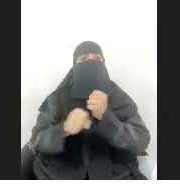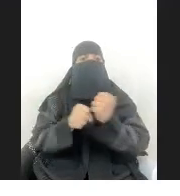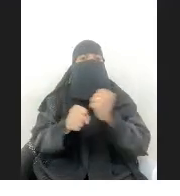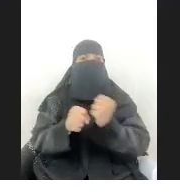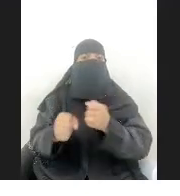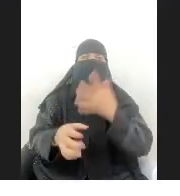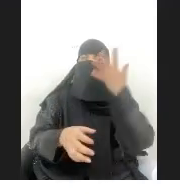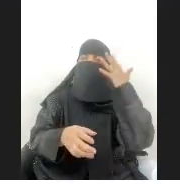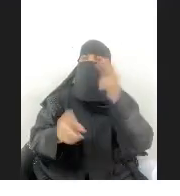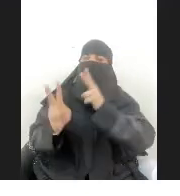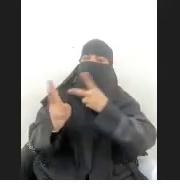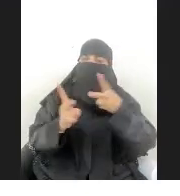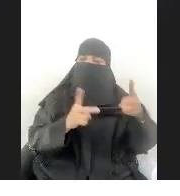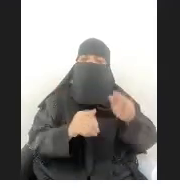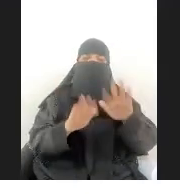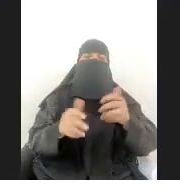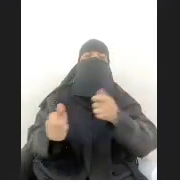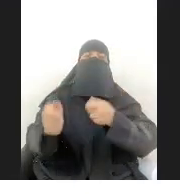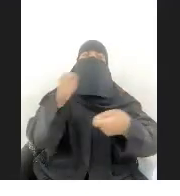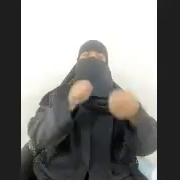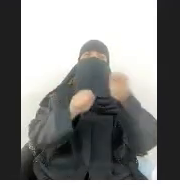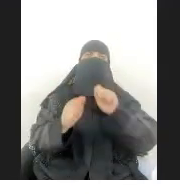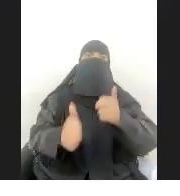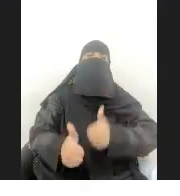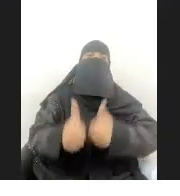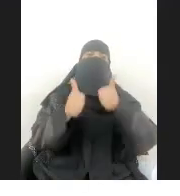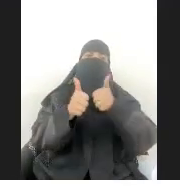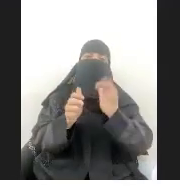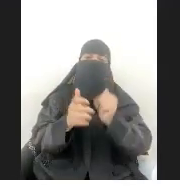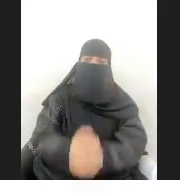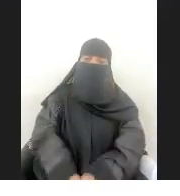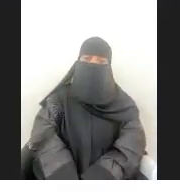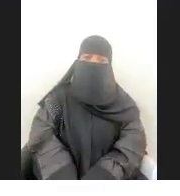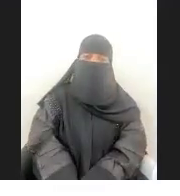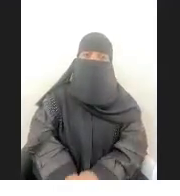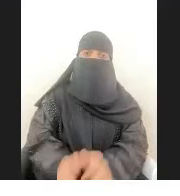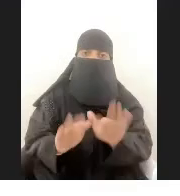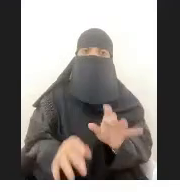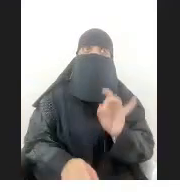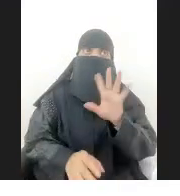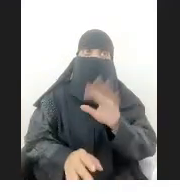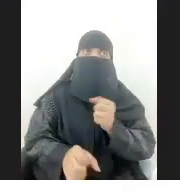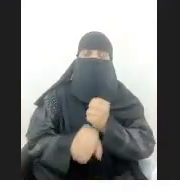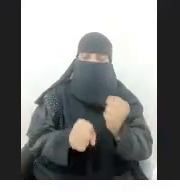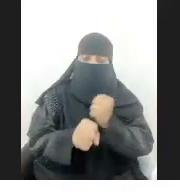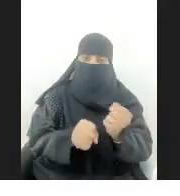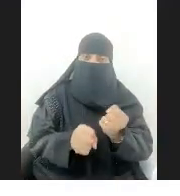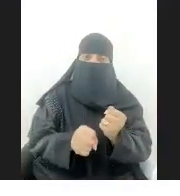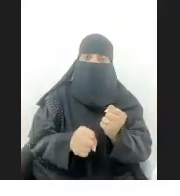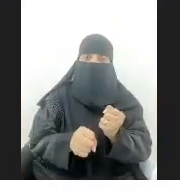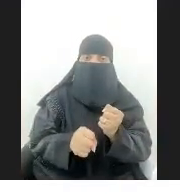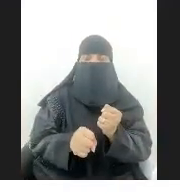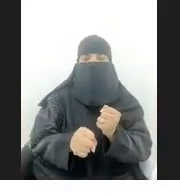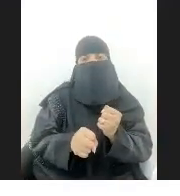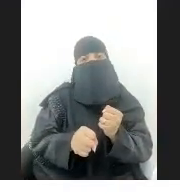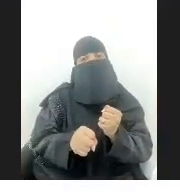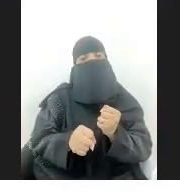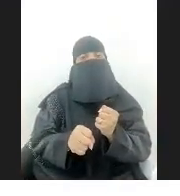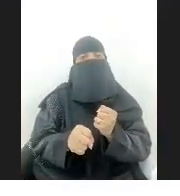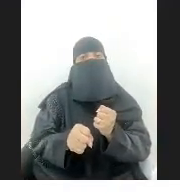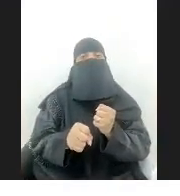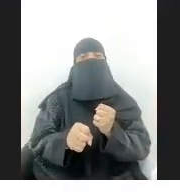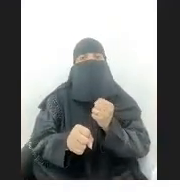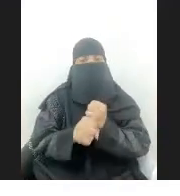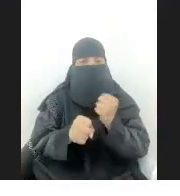كل ما كان التصميم افضل. وهذه ترى شيء بيطبق في كل الجامعات العالمية اللي بتستخدم تعمل